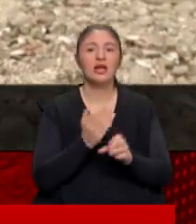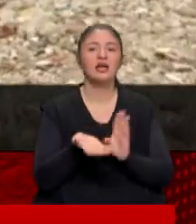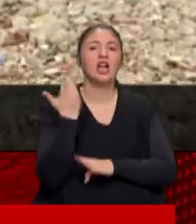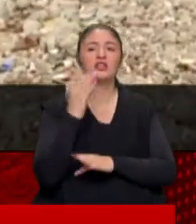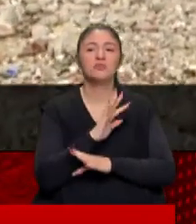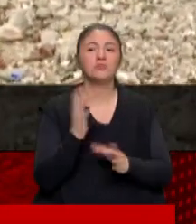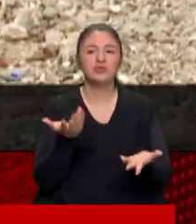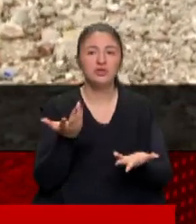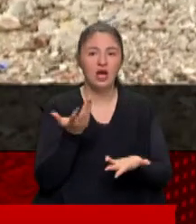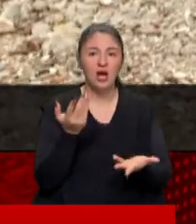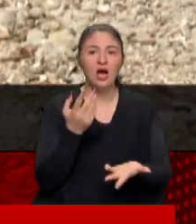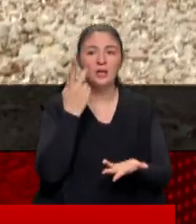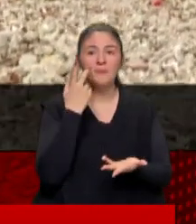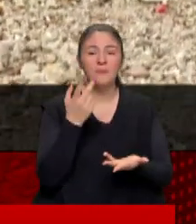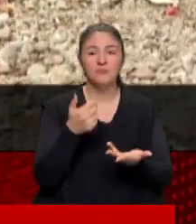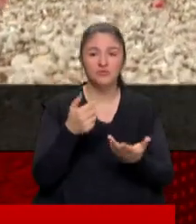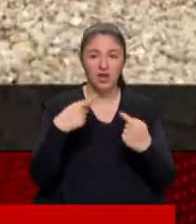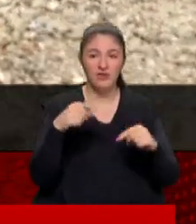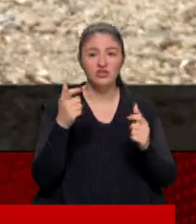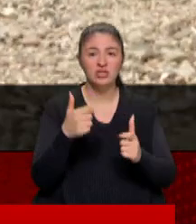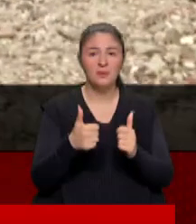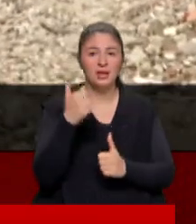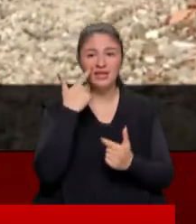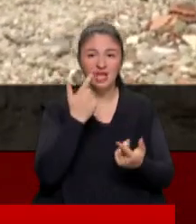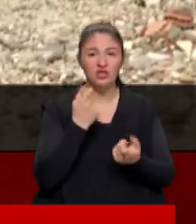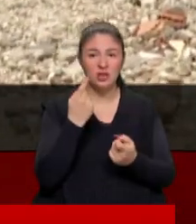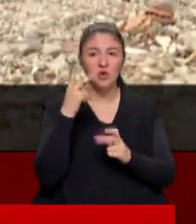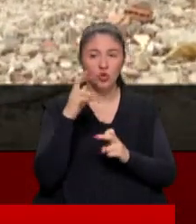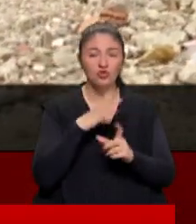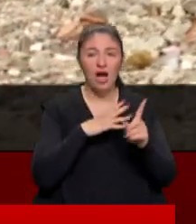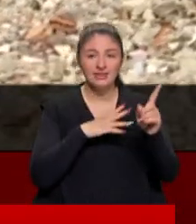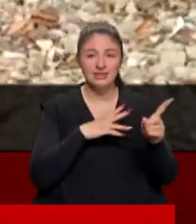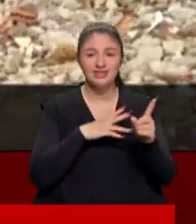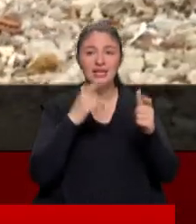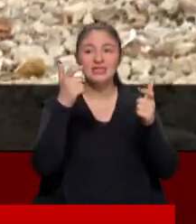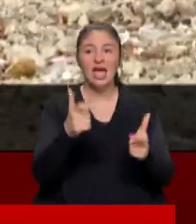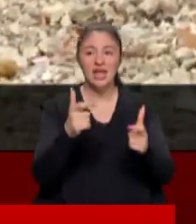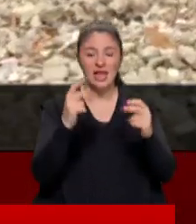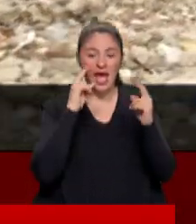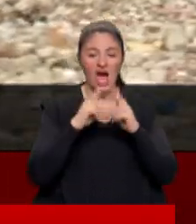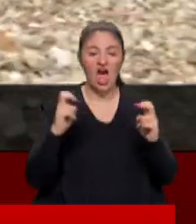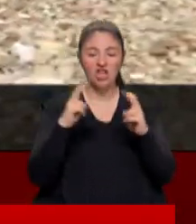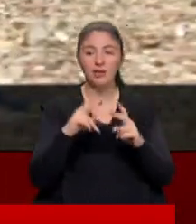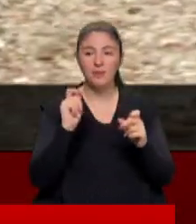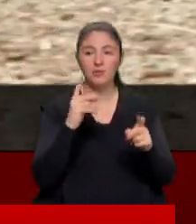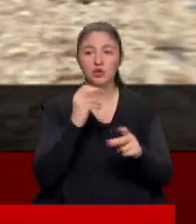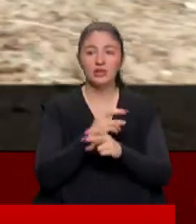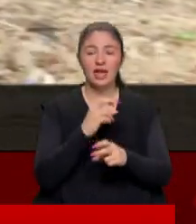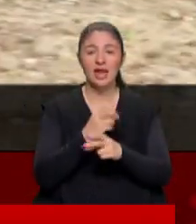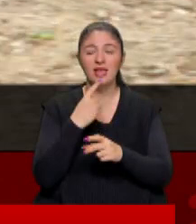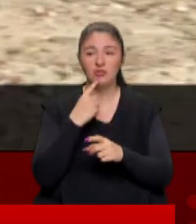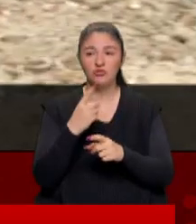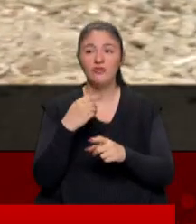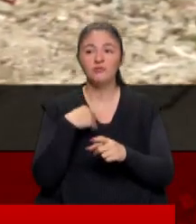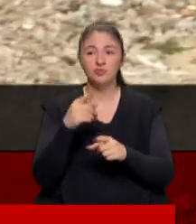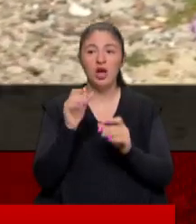kaldırılmamış. Aslında bakanın da, Çevre ve Şehircilik Bakanı'nın da dikkat çektiği bir konu vardı. Yerinde ayrıştırma yapılıyor. Bu çok tehlikeli demişti.